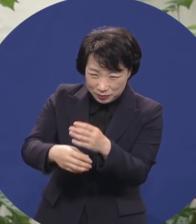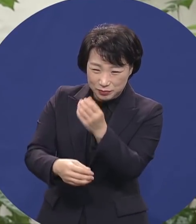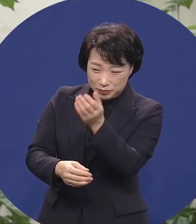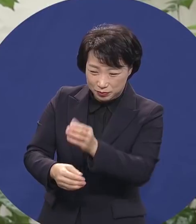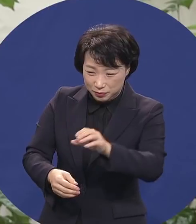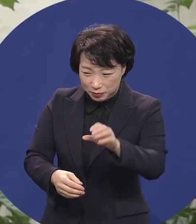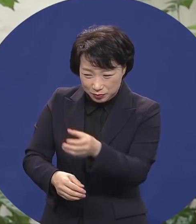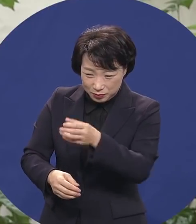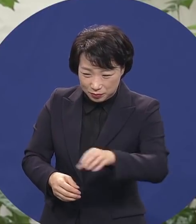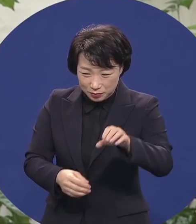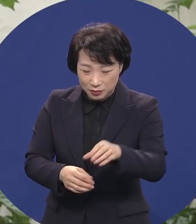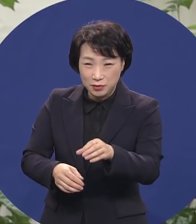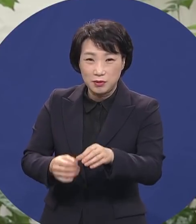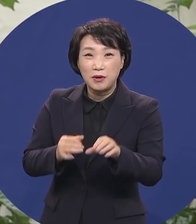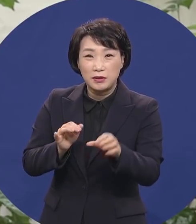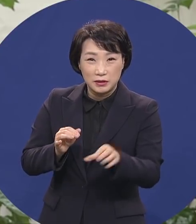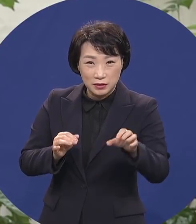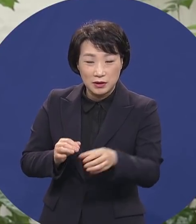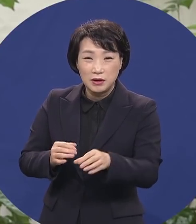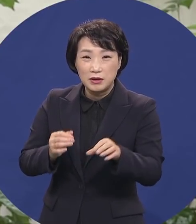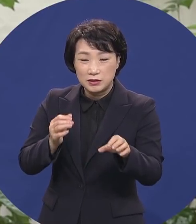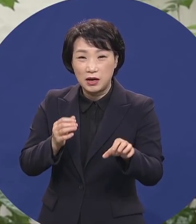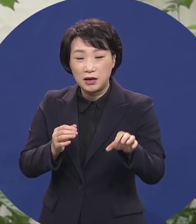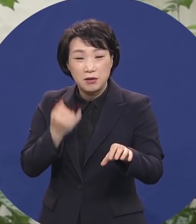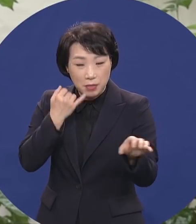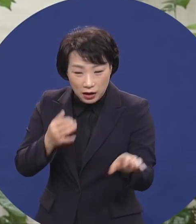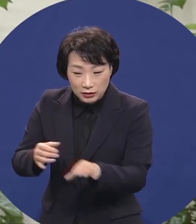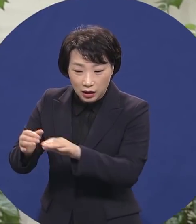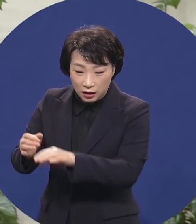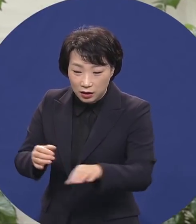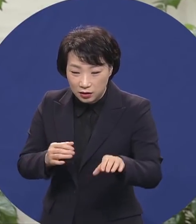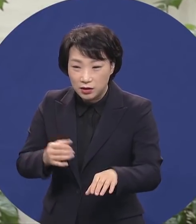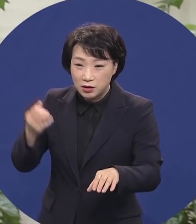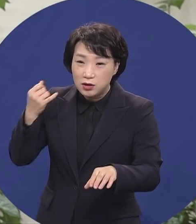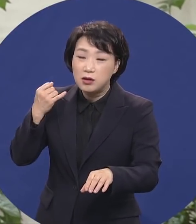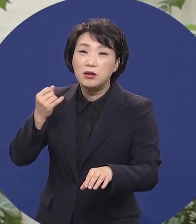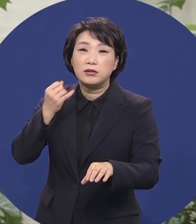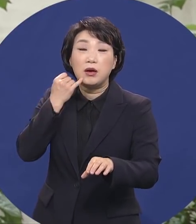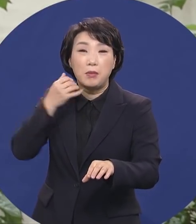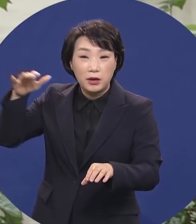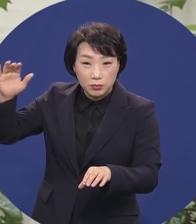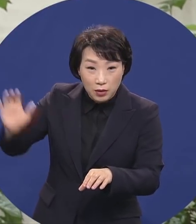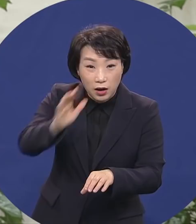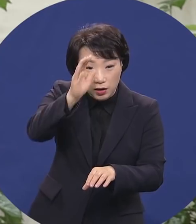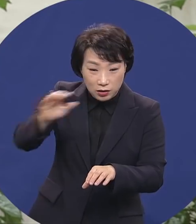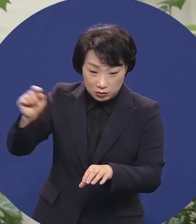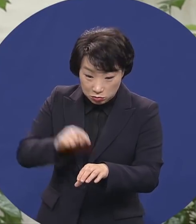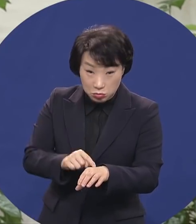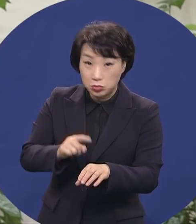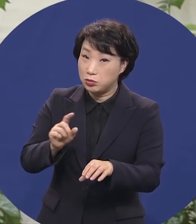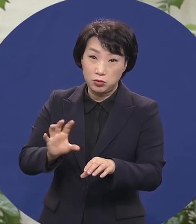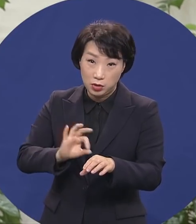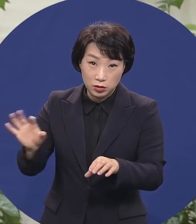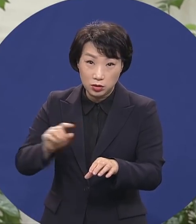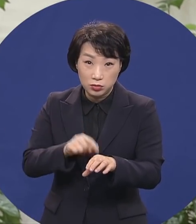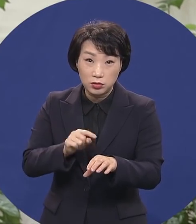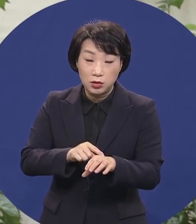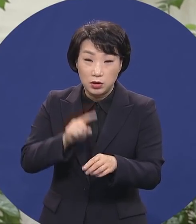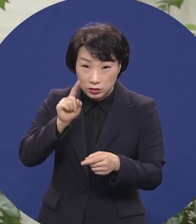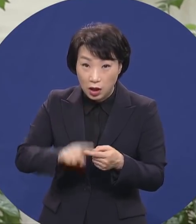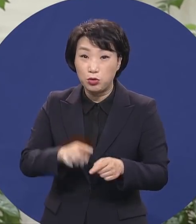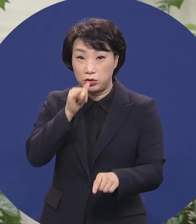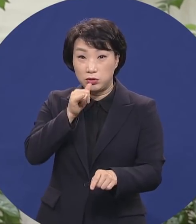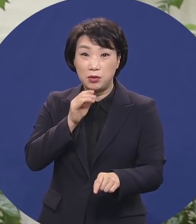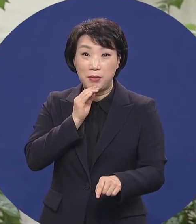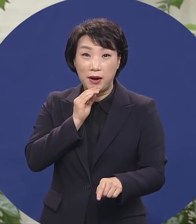깊이 바닷속에서 위에서 파도가 치솟는 마다는 부동심으로 그대로 붙어 있어요. 이 여러분